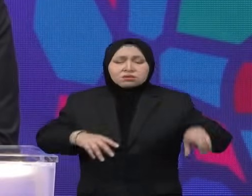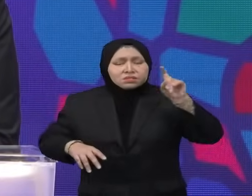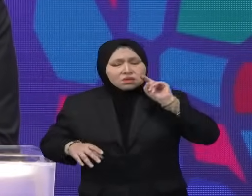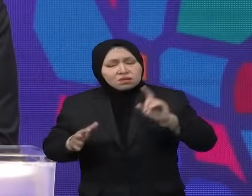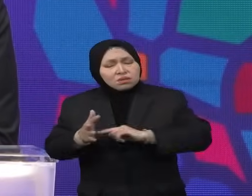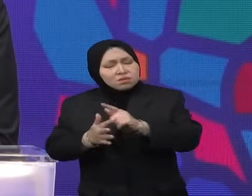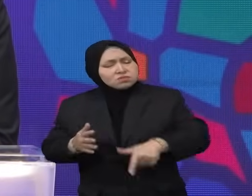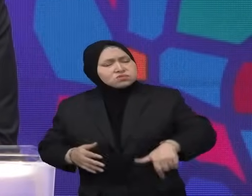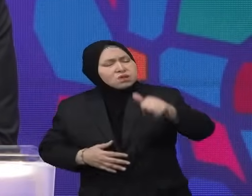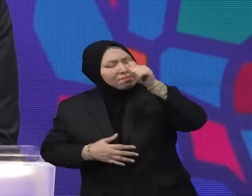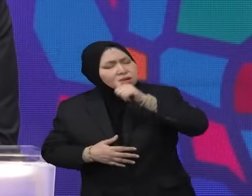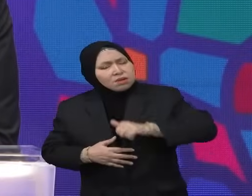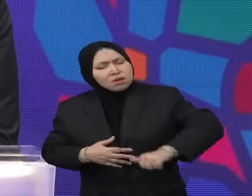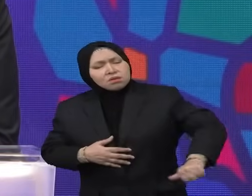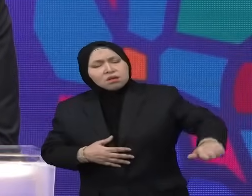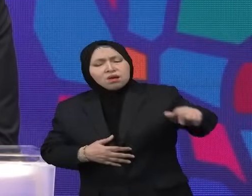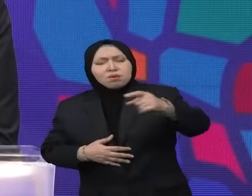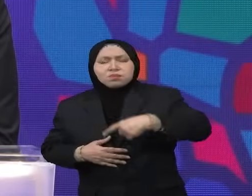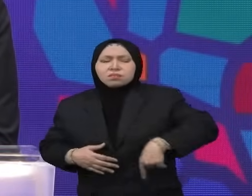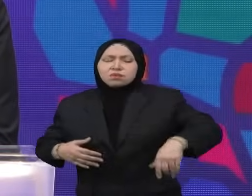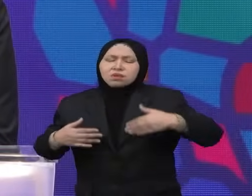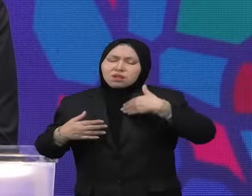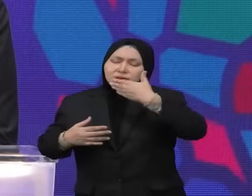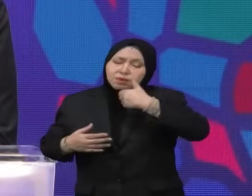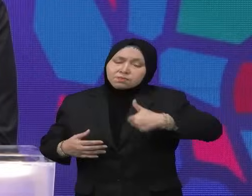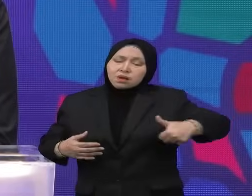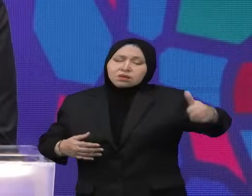والله غفور